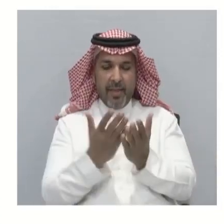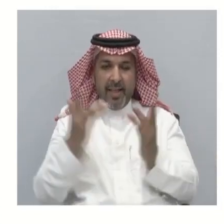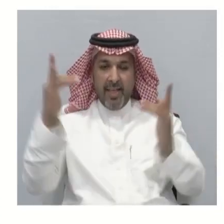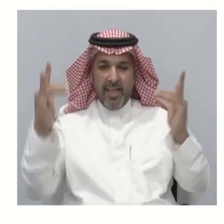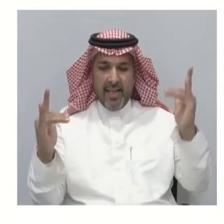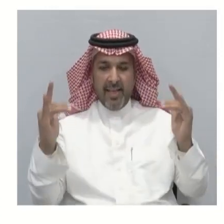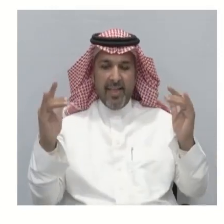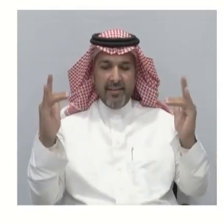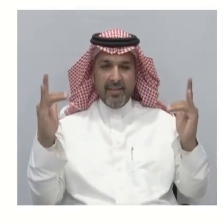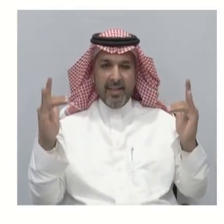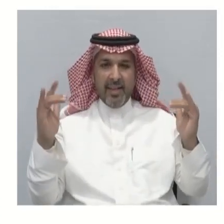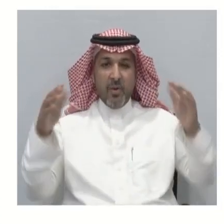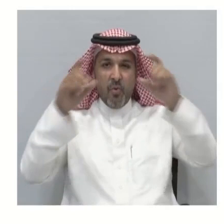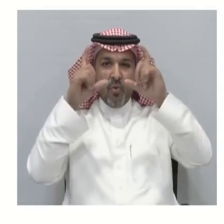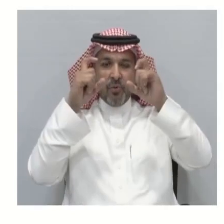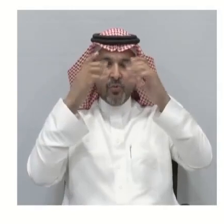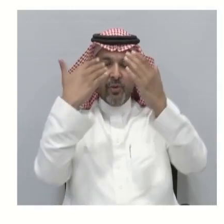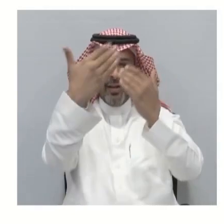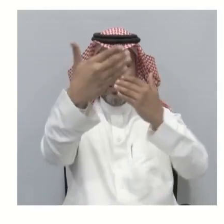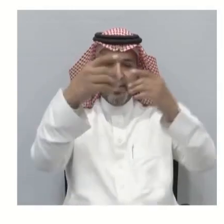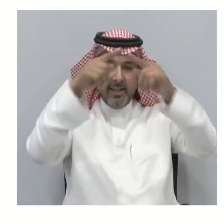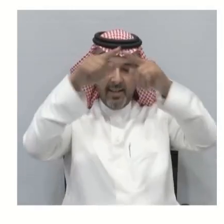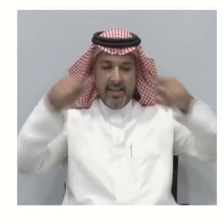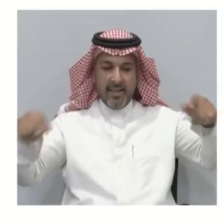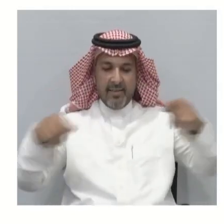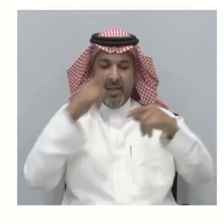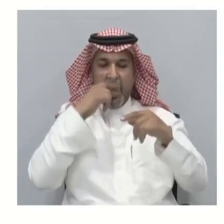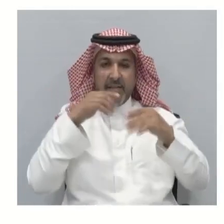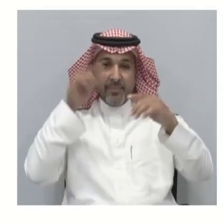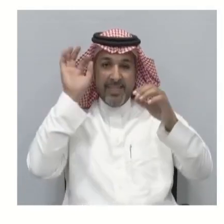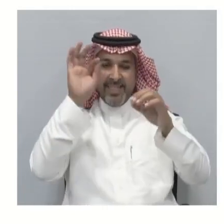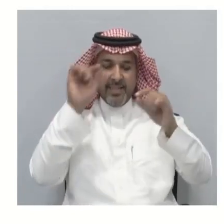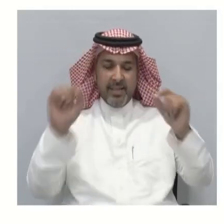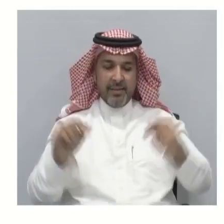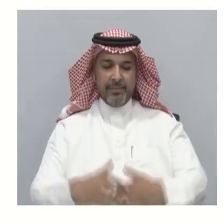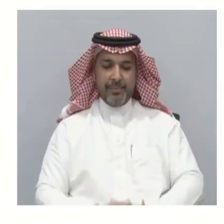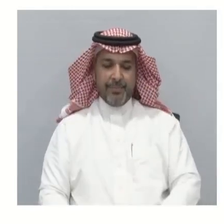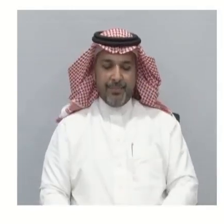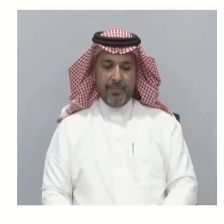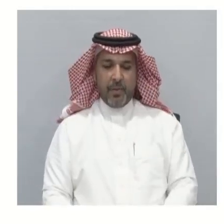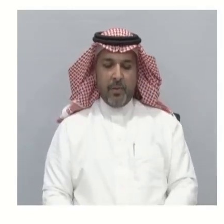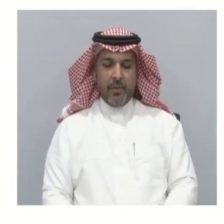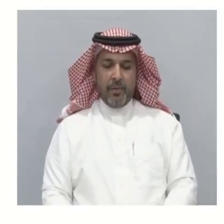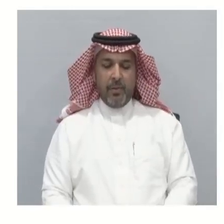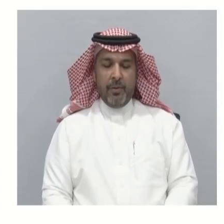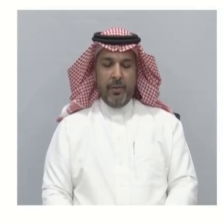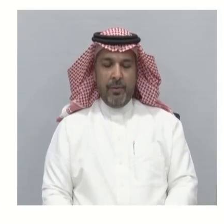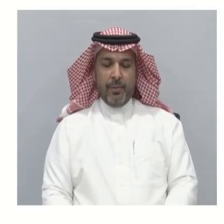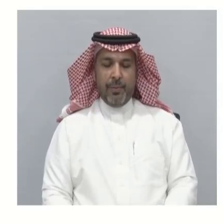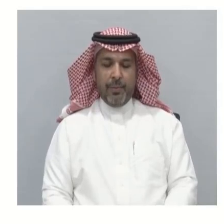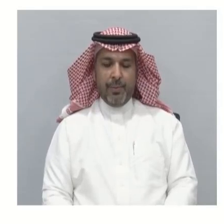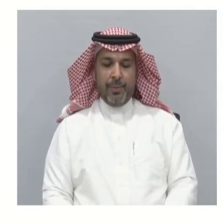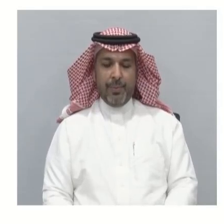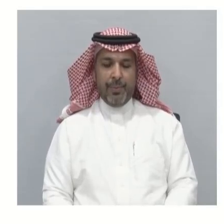عندي في هذه الصوره هنا السؤال ماذا يقول السؤال يقول لك اذا اراد المصمم ان يكون قياس